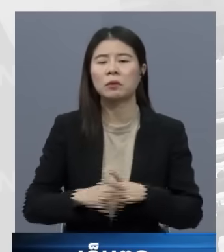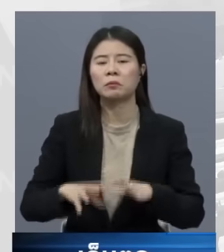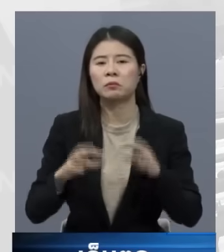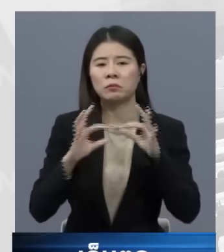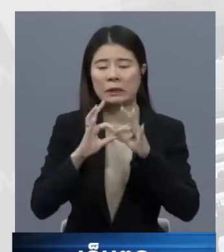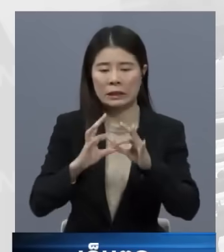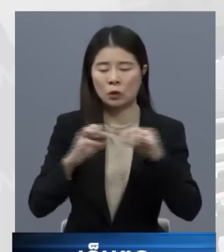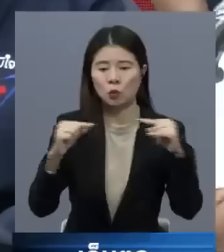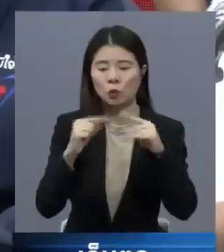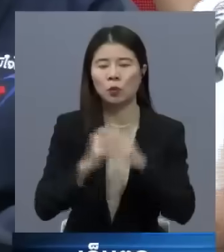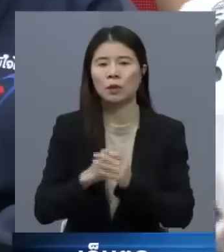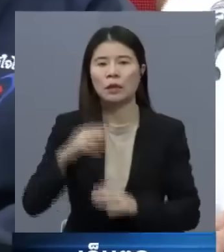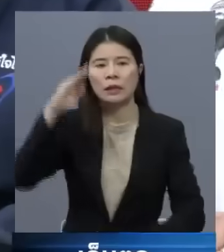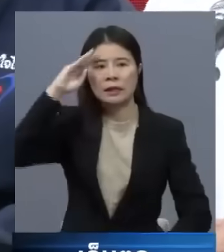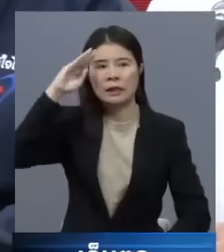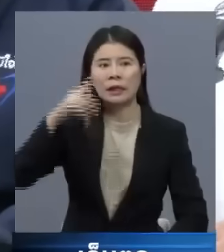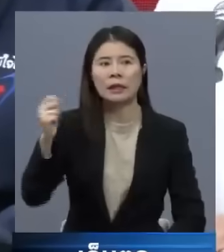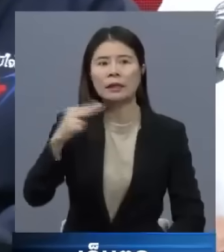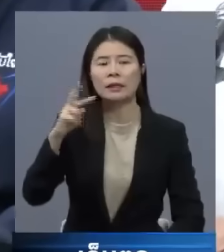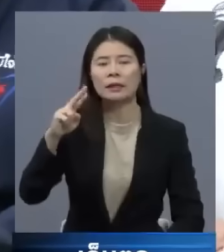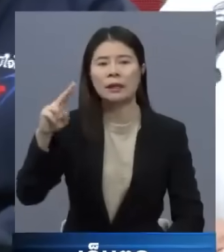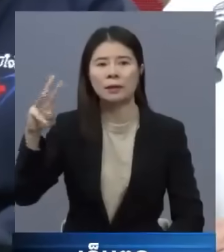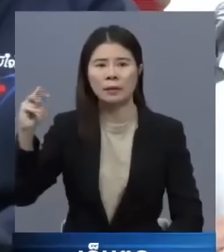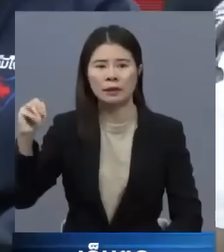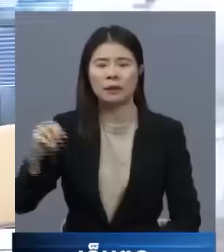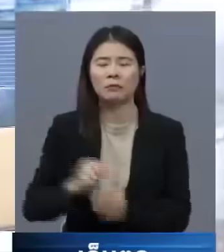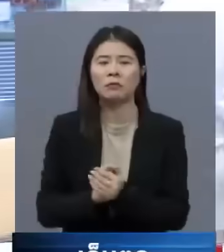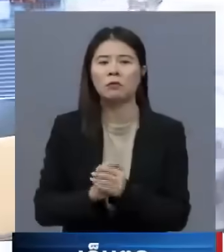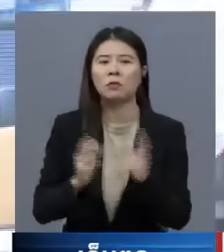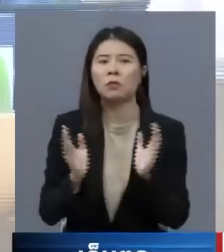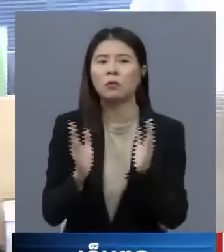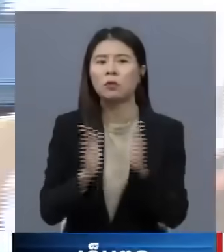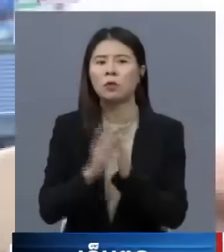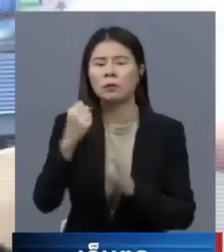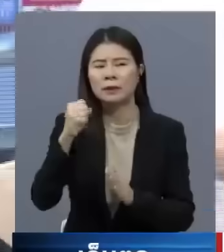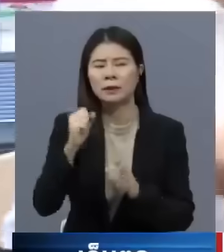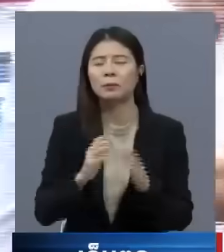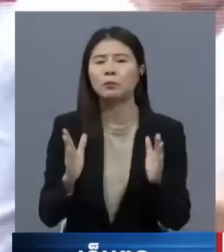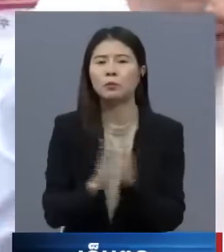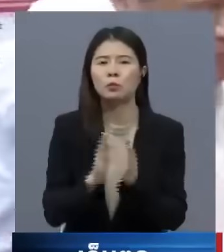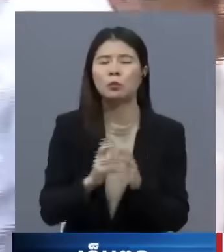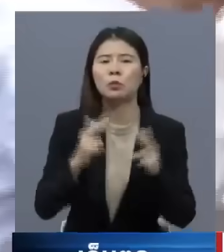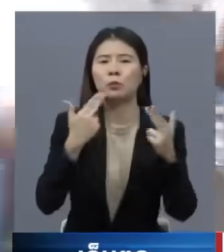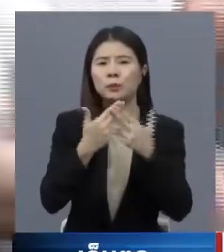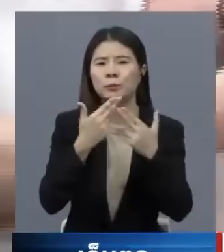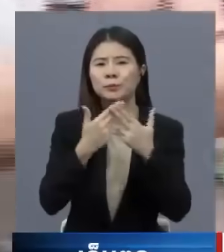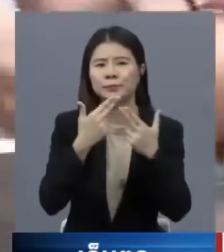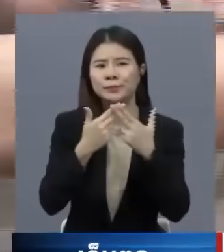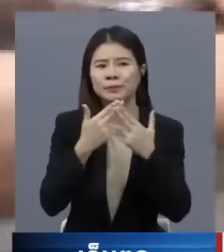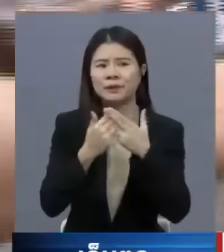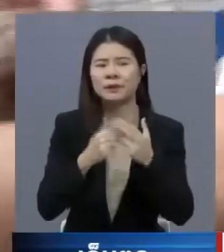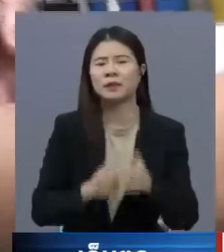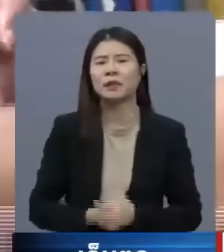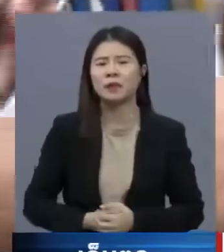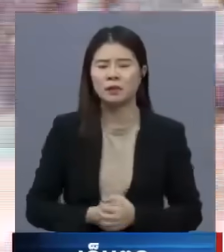าสสพะเยาซึ่งก็มีเสียงอยู่ในมือประมาณสัก10เสียงแล้วก็ไปบวกกับรวมไทยสร้างชาติในสายของคุณสุชาติชมกลิ่นซึ่ง